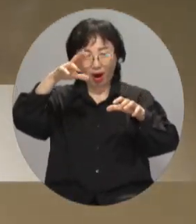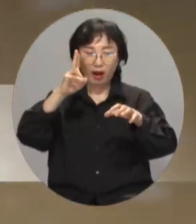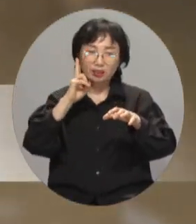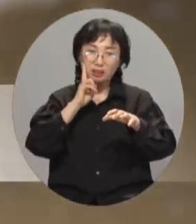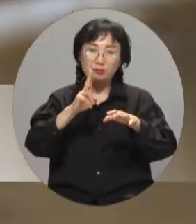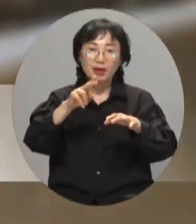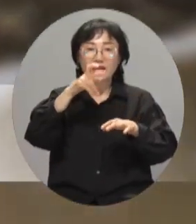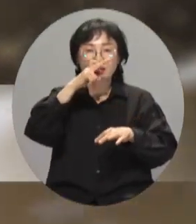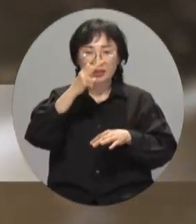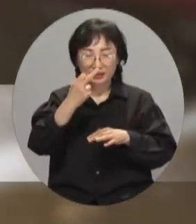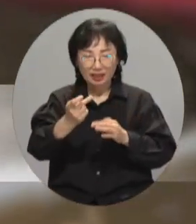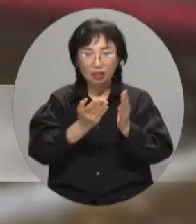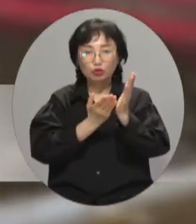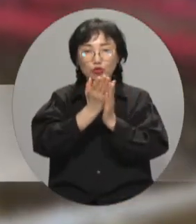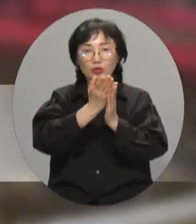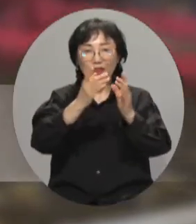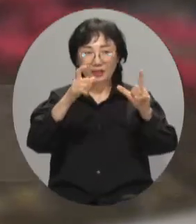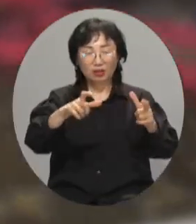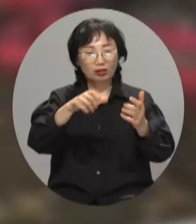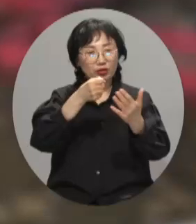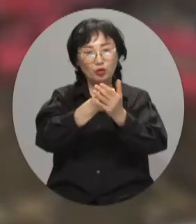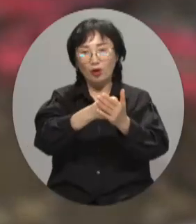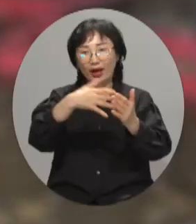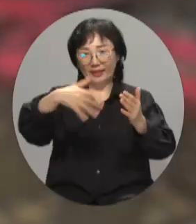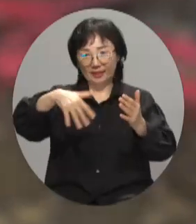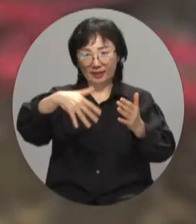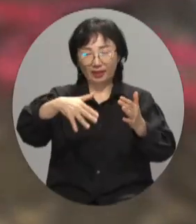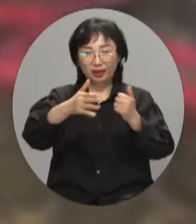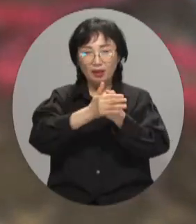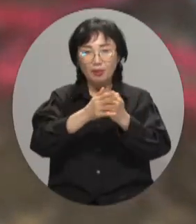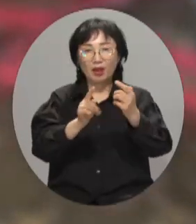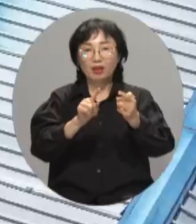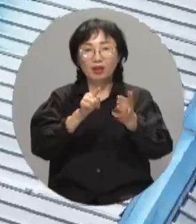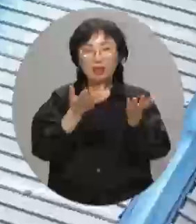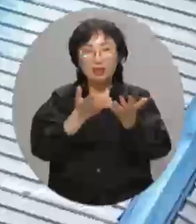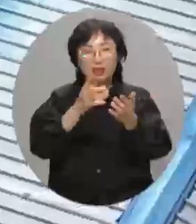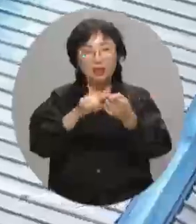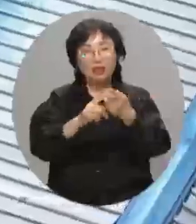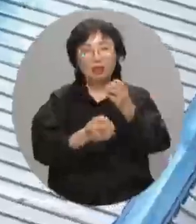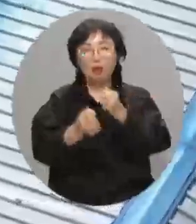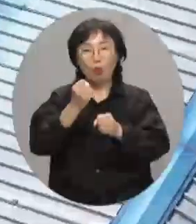피해가 난 익산과 군산은 지정되지 않아 수혜 복구에 어려움을 겪고 있습니다